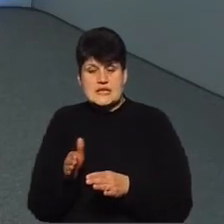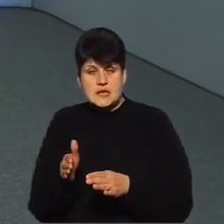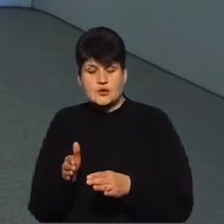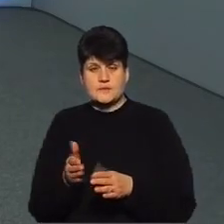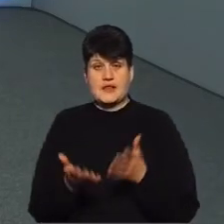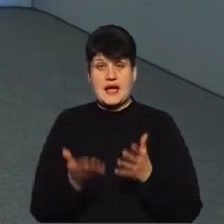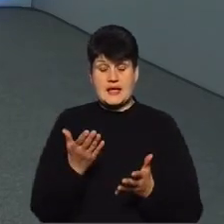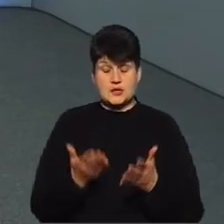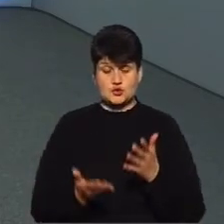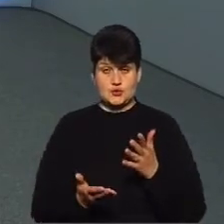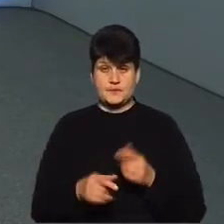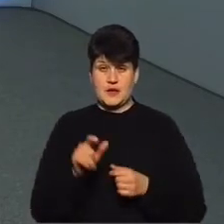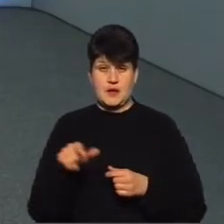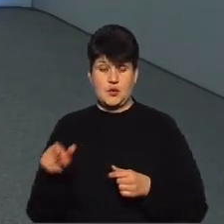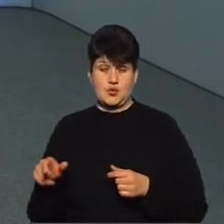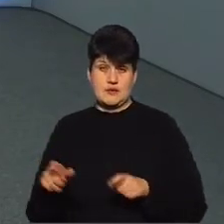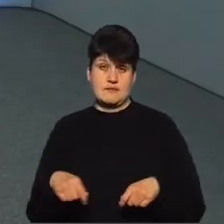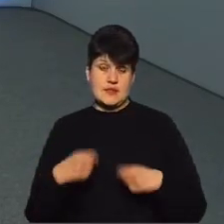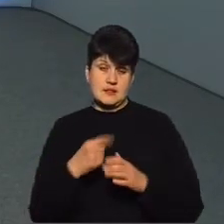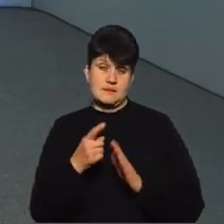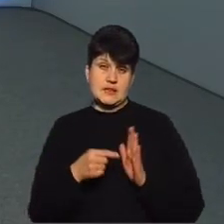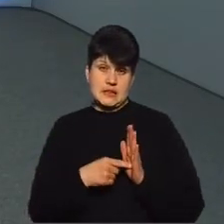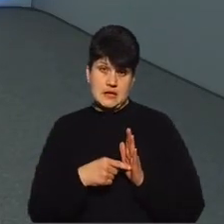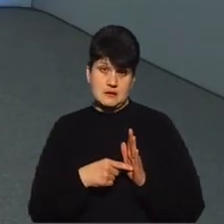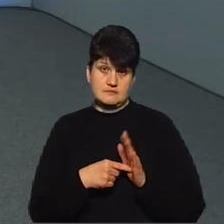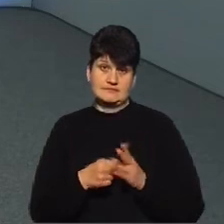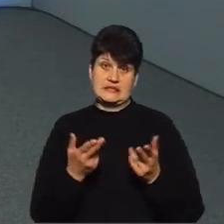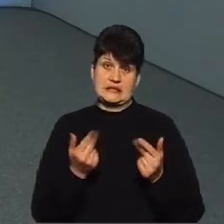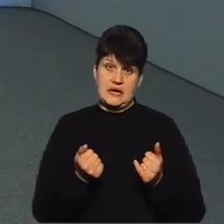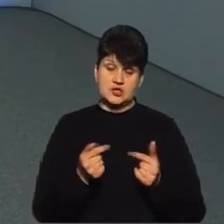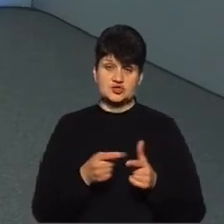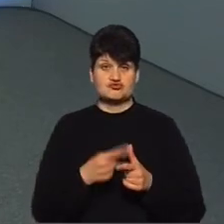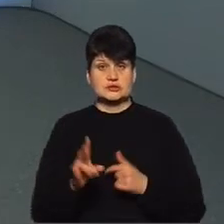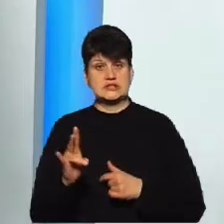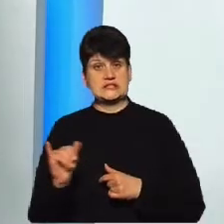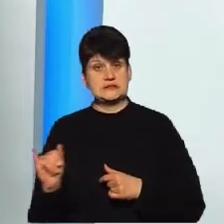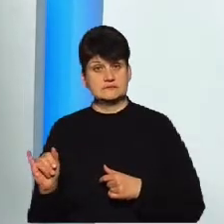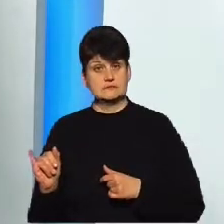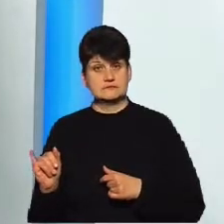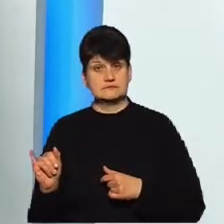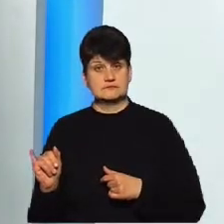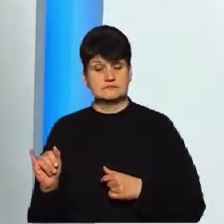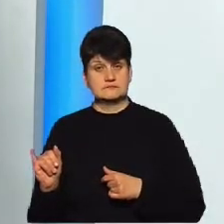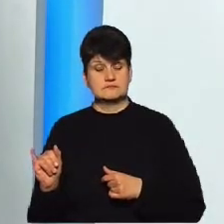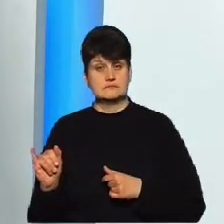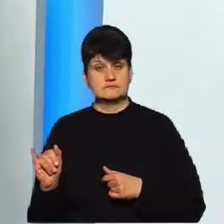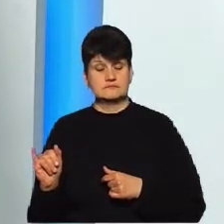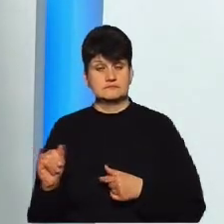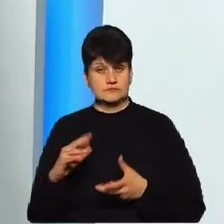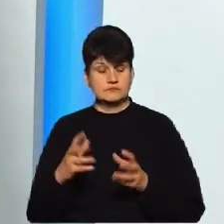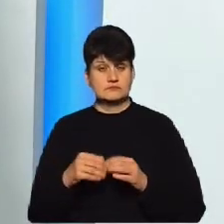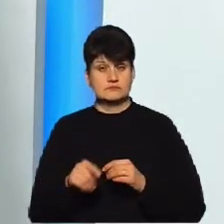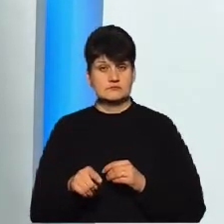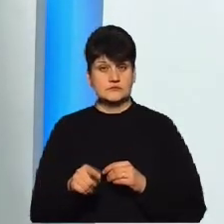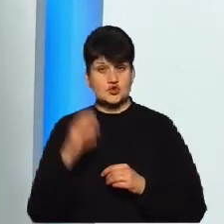якщо людям дати запитання або так, або ні, цікаво, так? Що от в принципі... От чорне